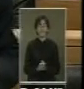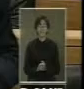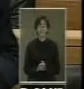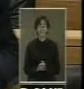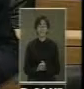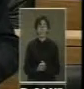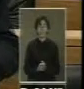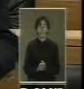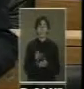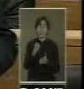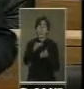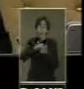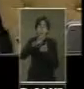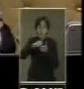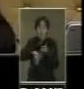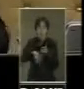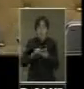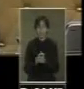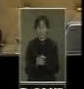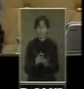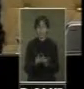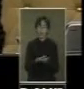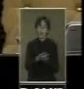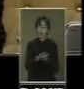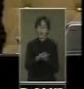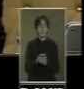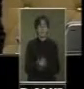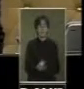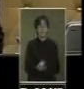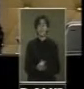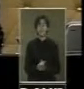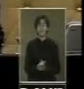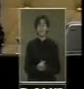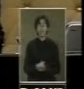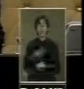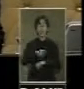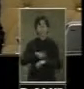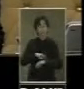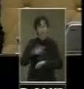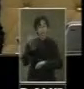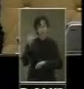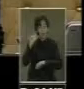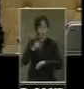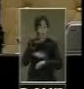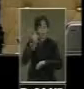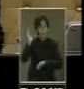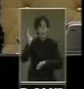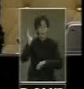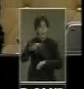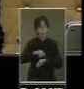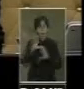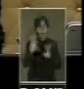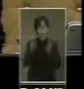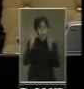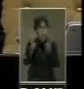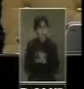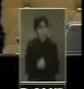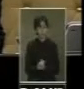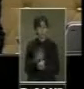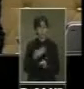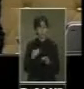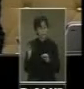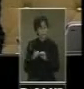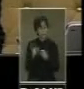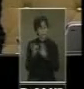แต่บังเอิญสอบตก เดี๋ยวท่านสนายครับเจ้าหน้าที่บอกก็ที่เวลาของที่ได้มานะก็หมดแล้วนะครับผม